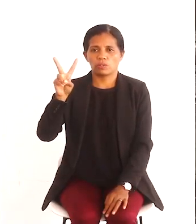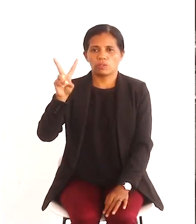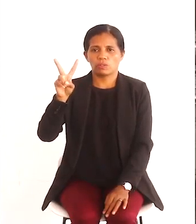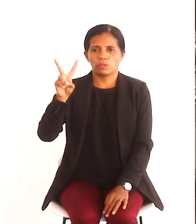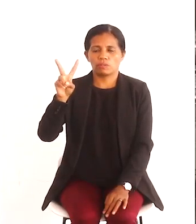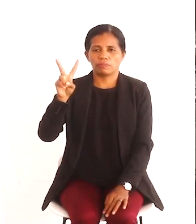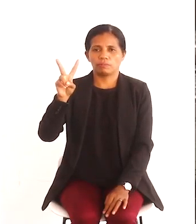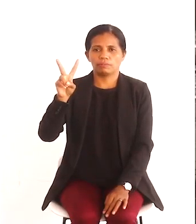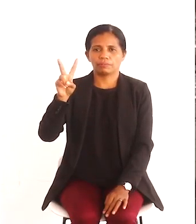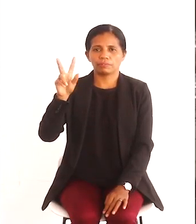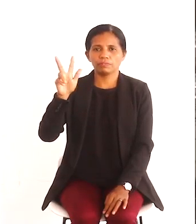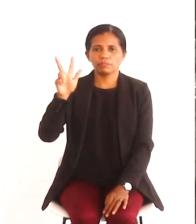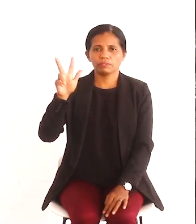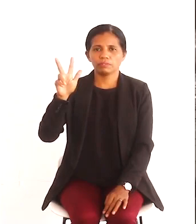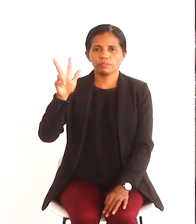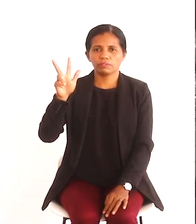rua,